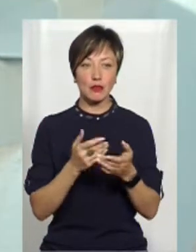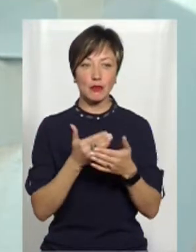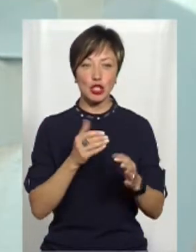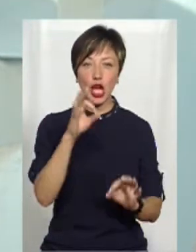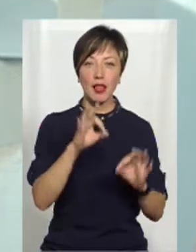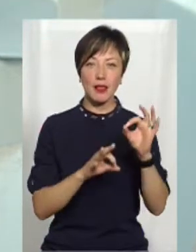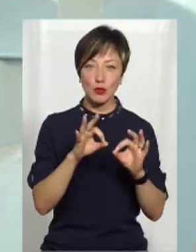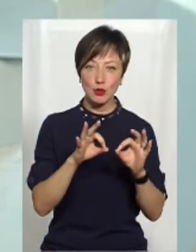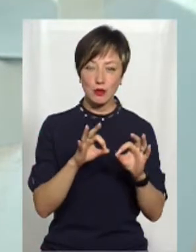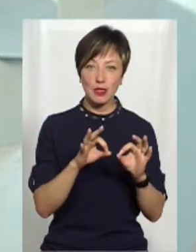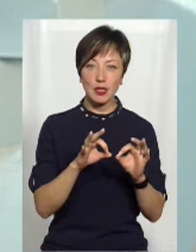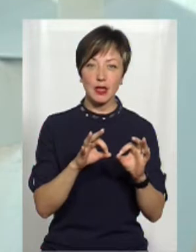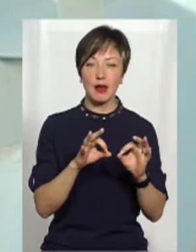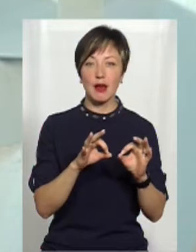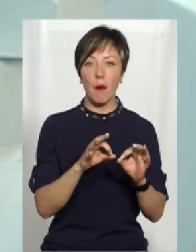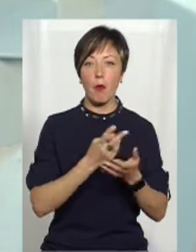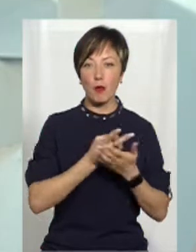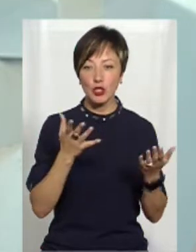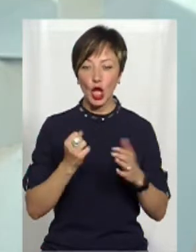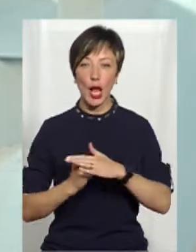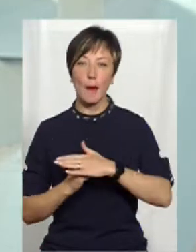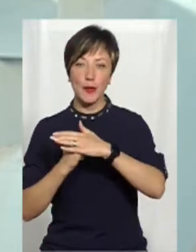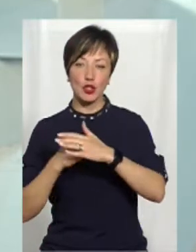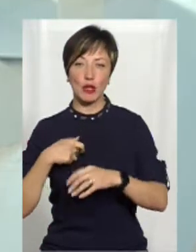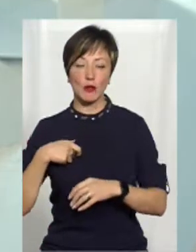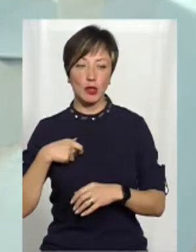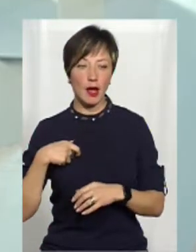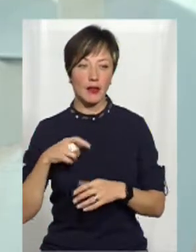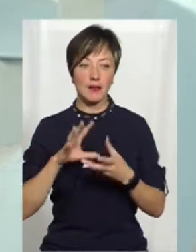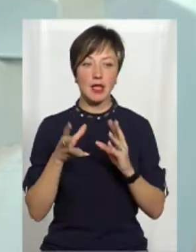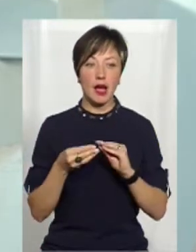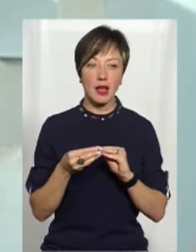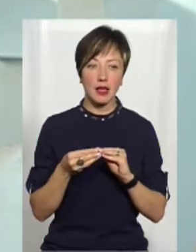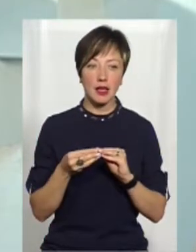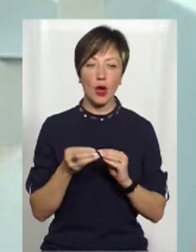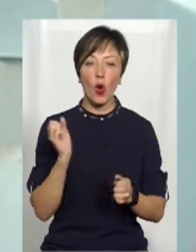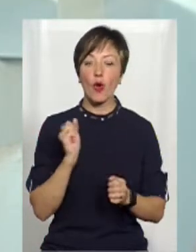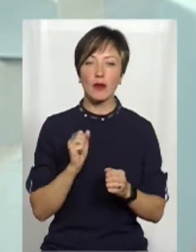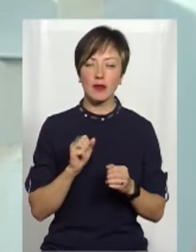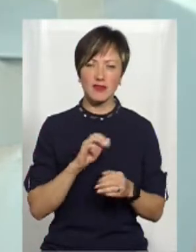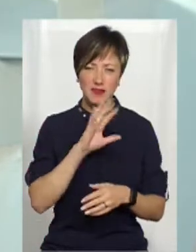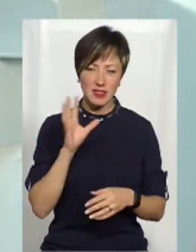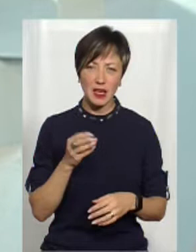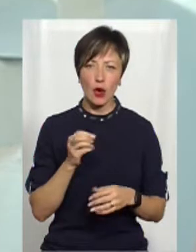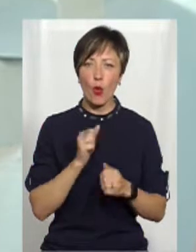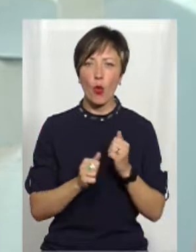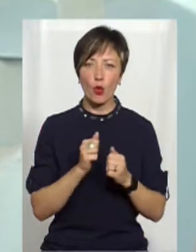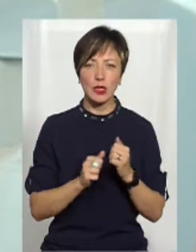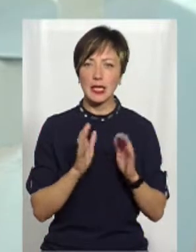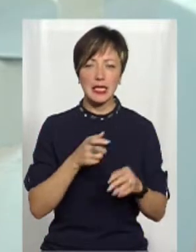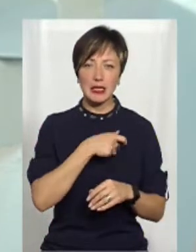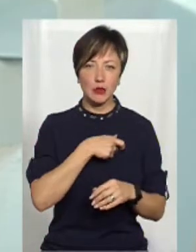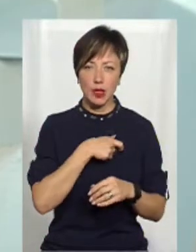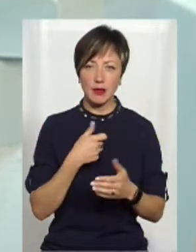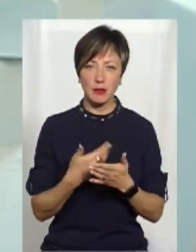індексом публічності і іміджем депутатів, чи взагалі от кожного з суб'єктів, ми там не беремо тільки